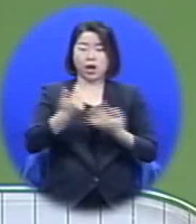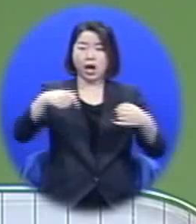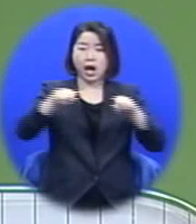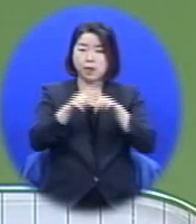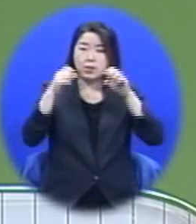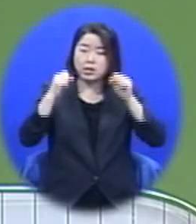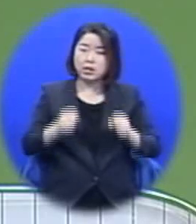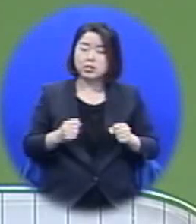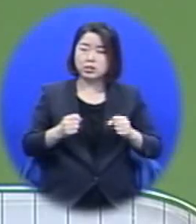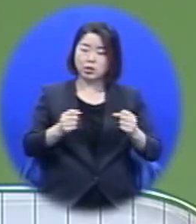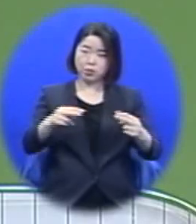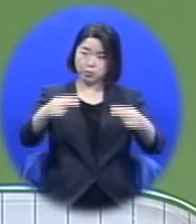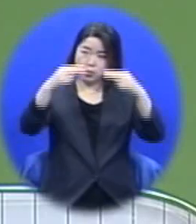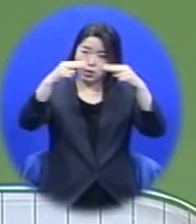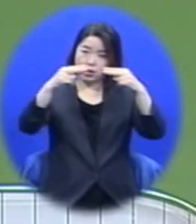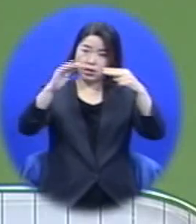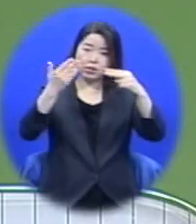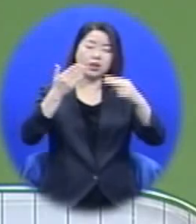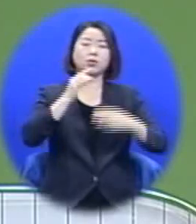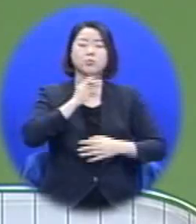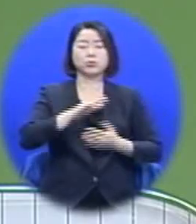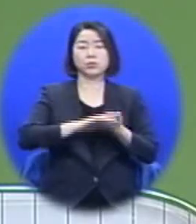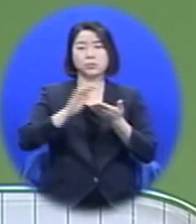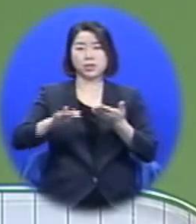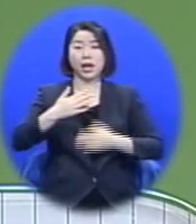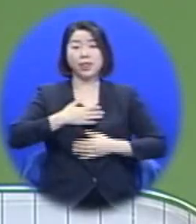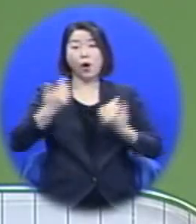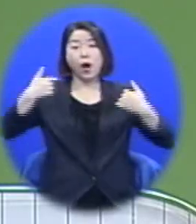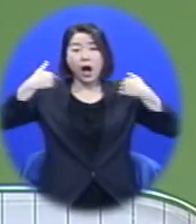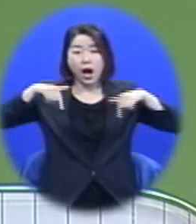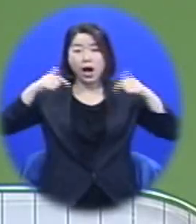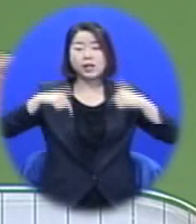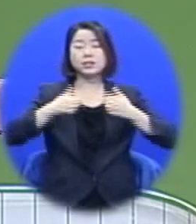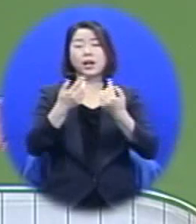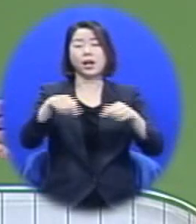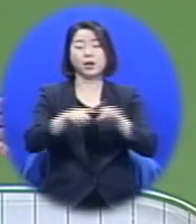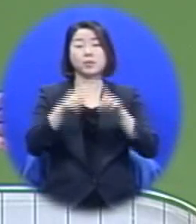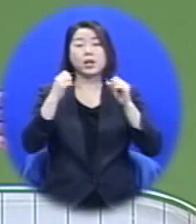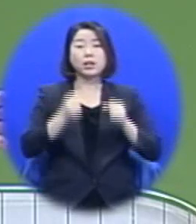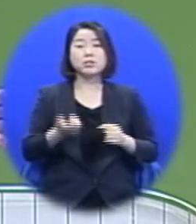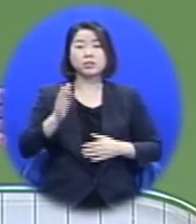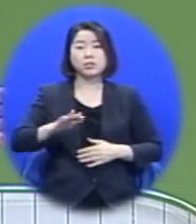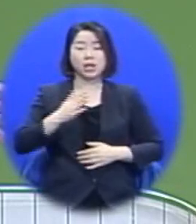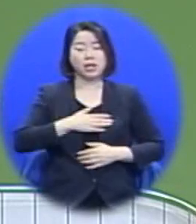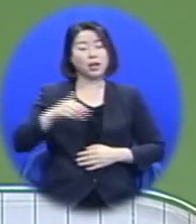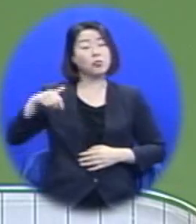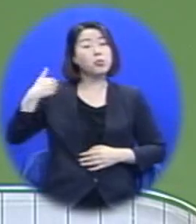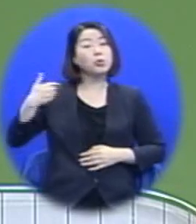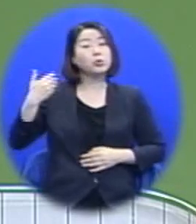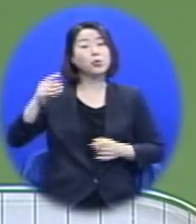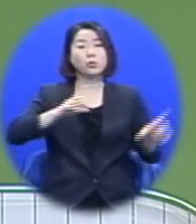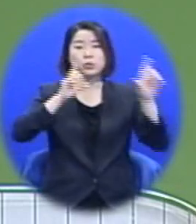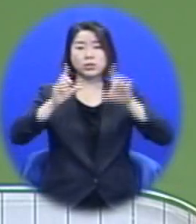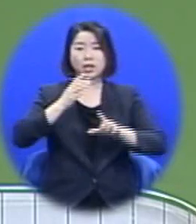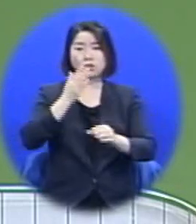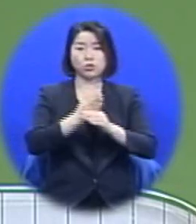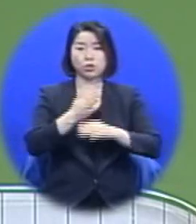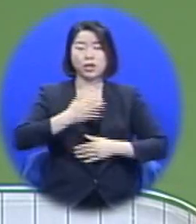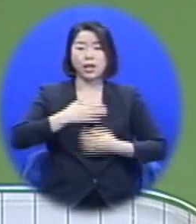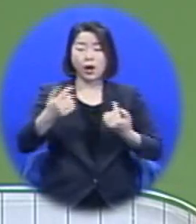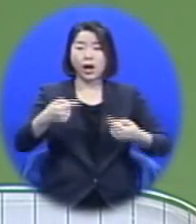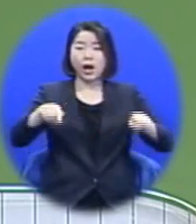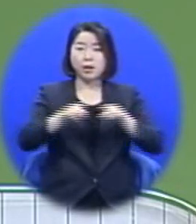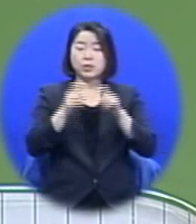것을 보게 된 것뿐이지 나와 늘 같이 계셨는데 내각을 모르고 살다가 나와 함께 계시는 주님을 내가